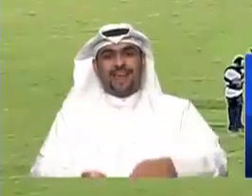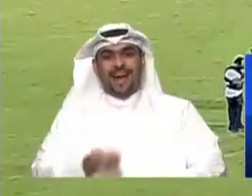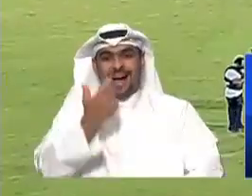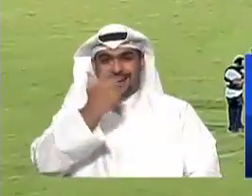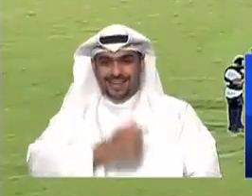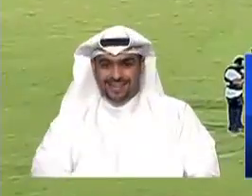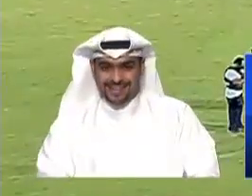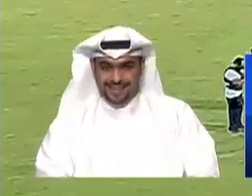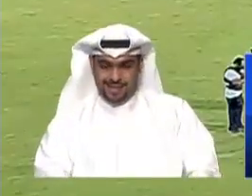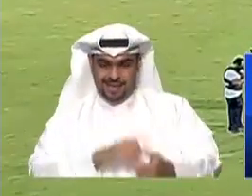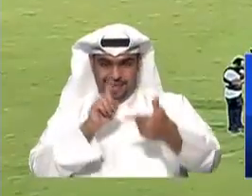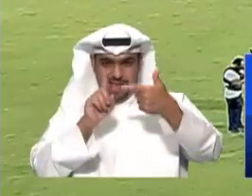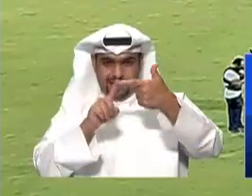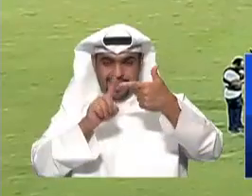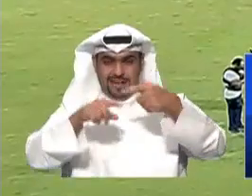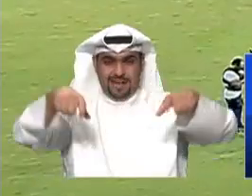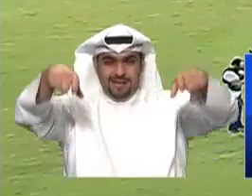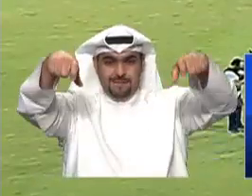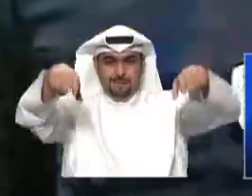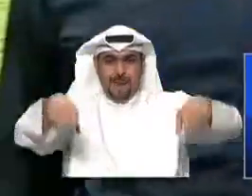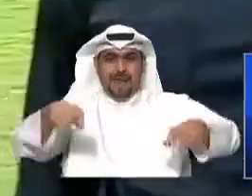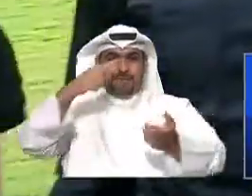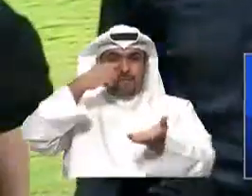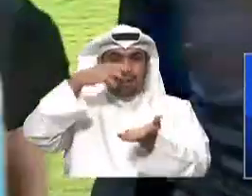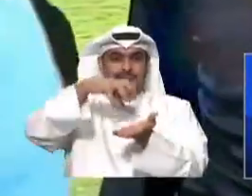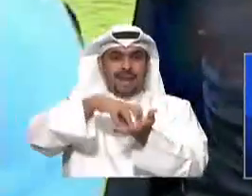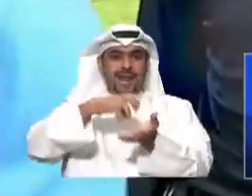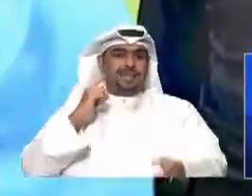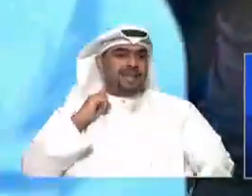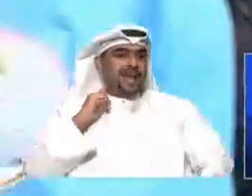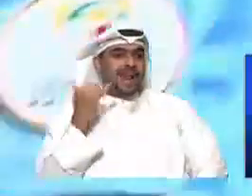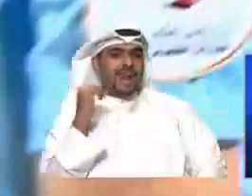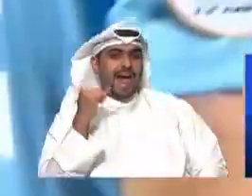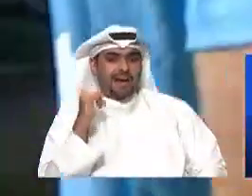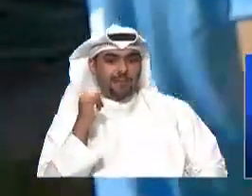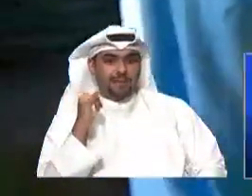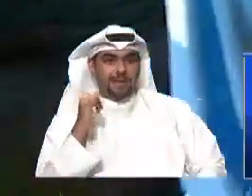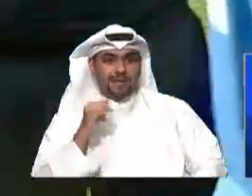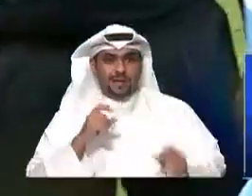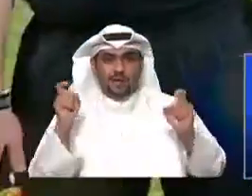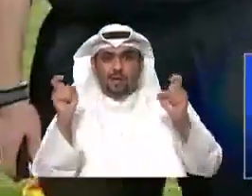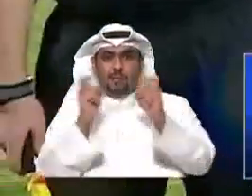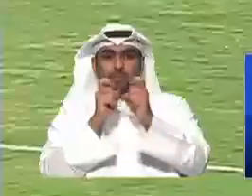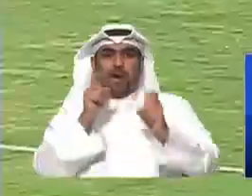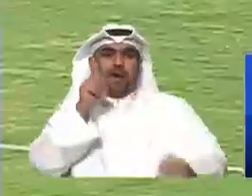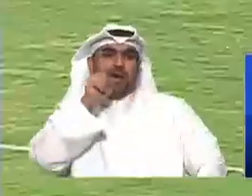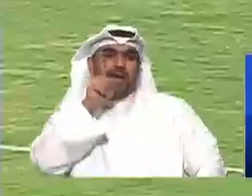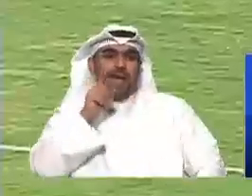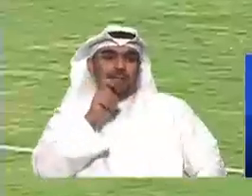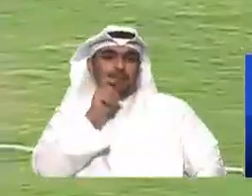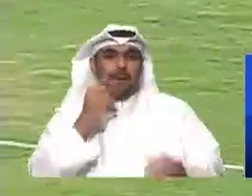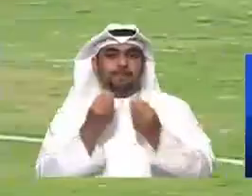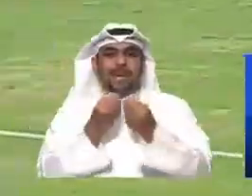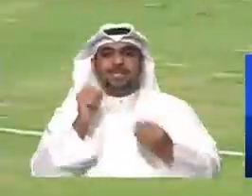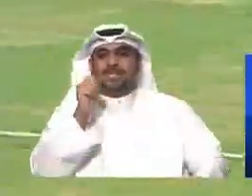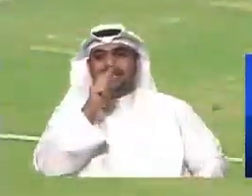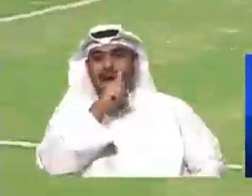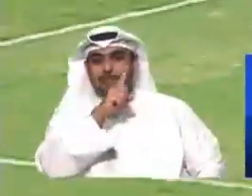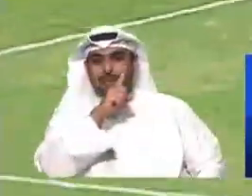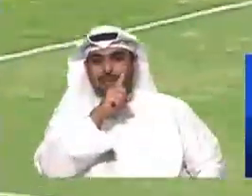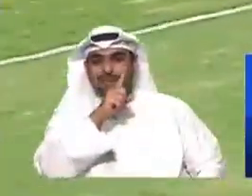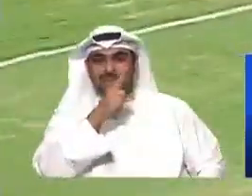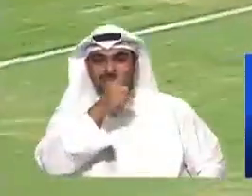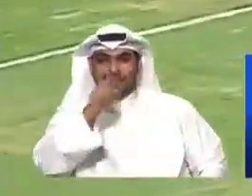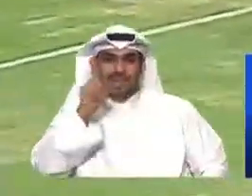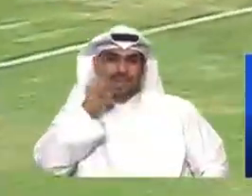بالنادي العربي، فجاءت أحداث مواجهة السالمية وكاظمة مثيرة وحماسية. تقدم البرتغالي أولا عن